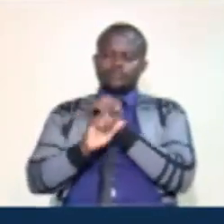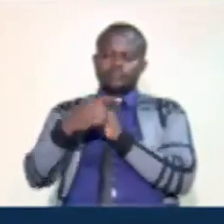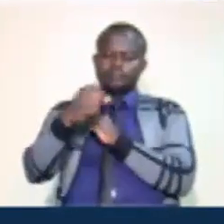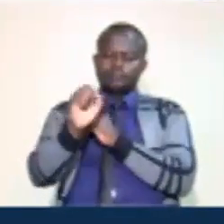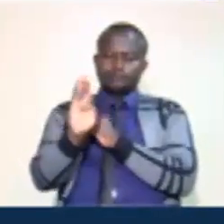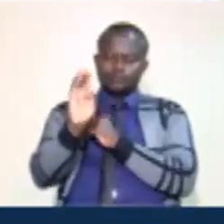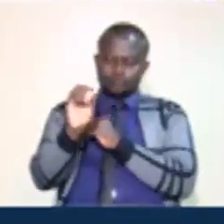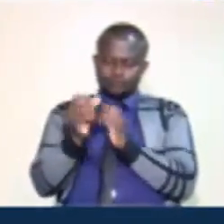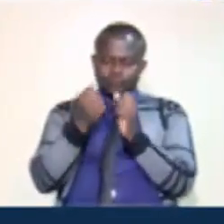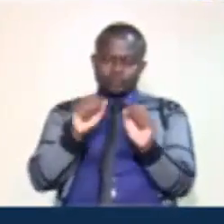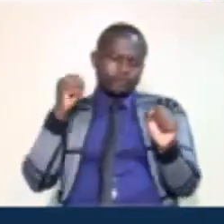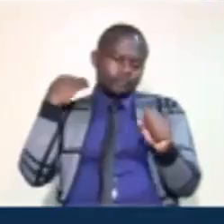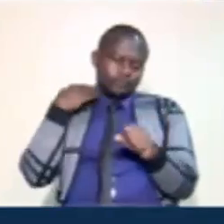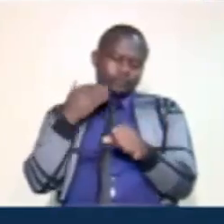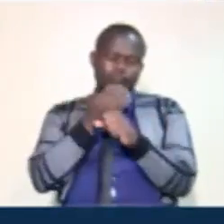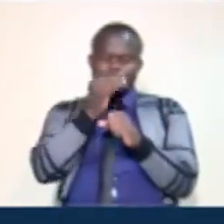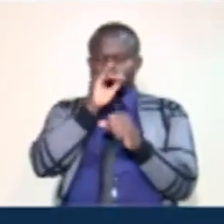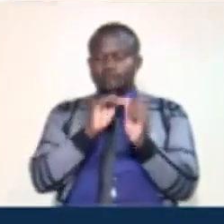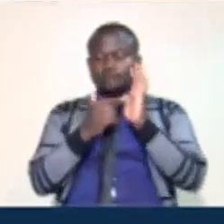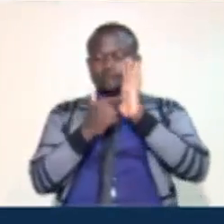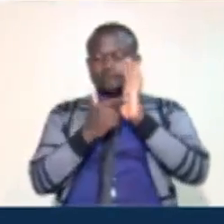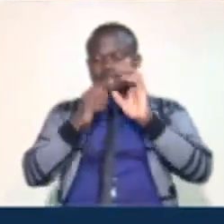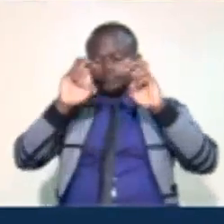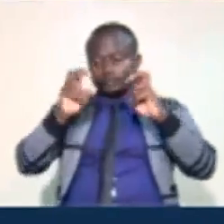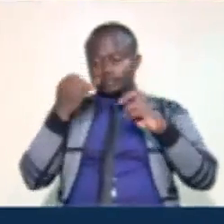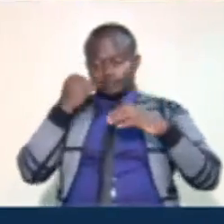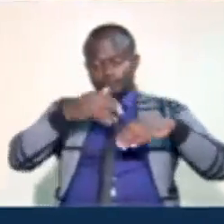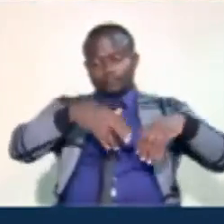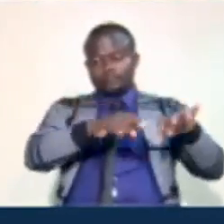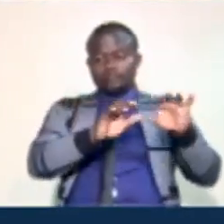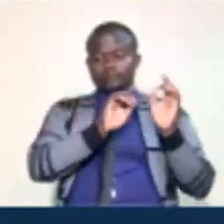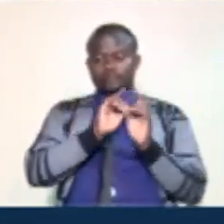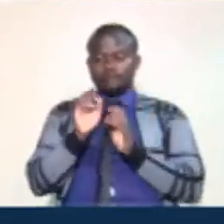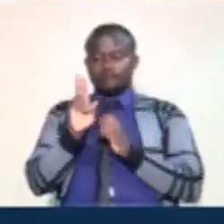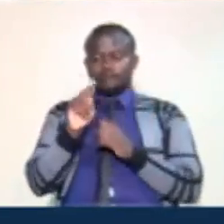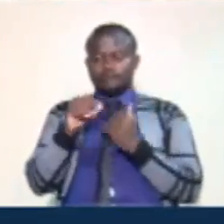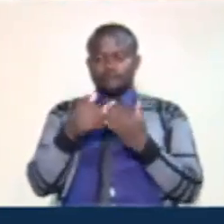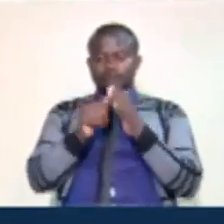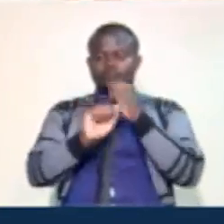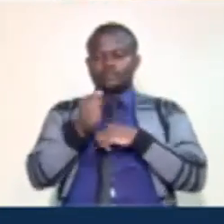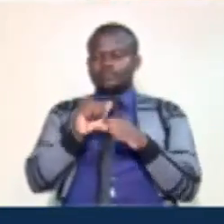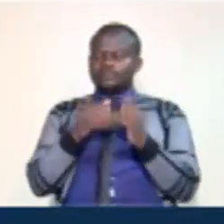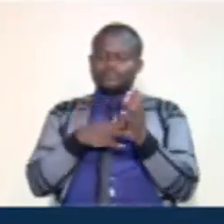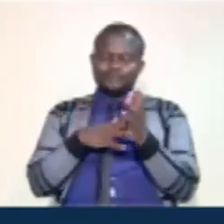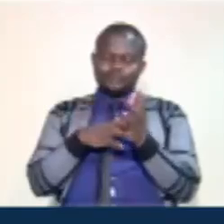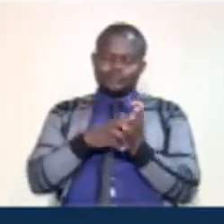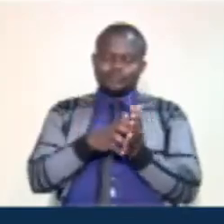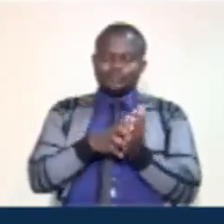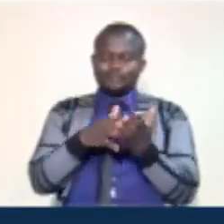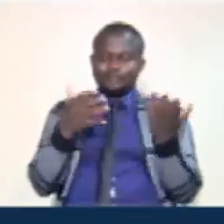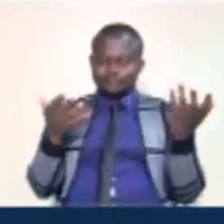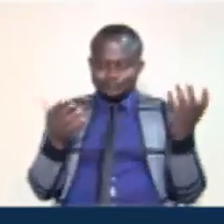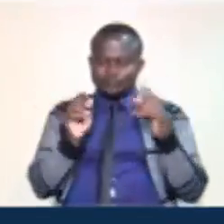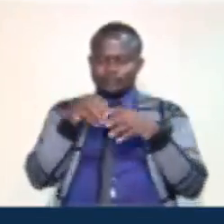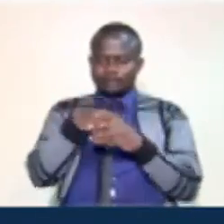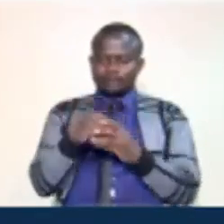Gasabo. Abarokotse Jenoside bagaragaje ko kuba barateranywe n'ingabo za Loni ari igikorwa cy'ubugwari. Abitabiriye